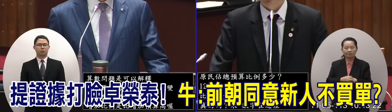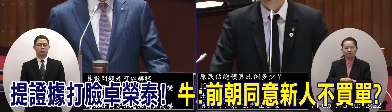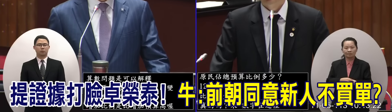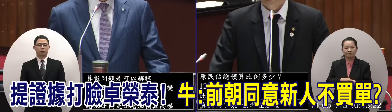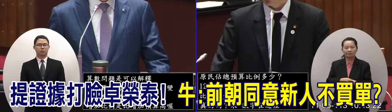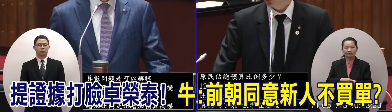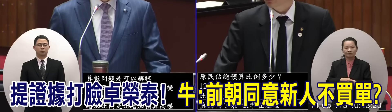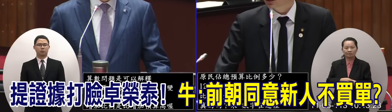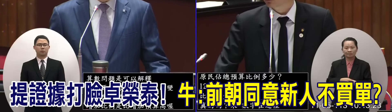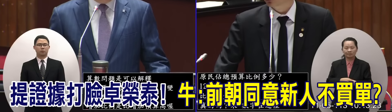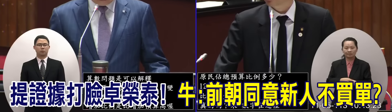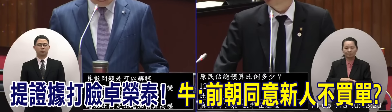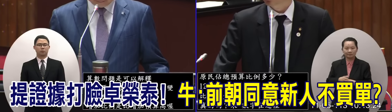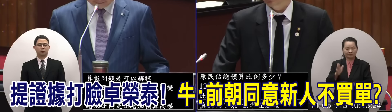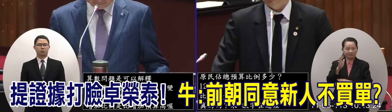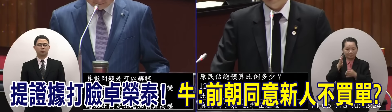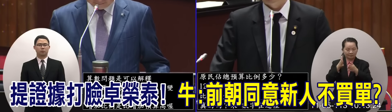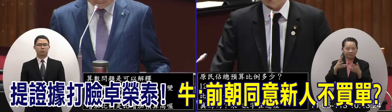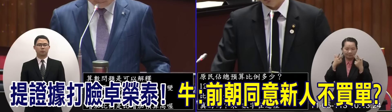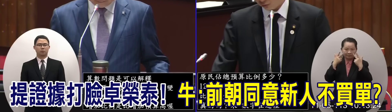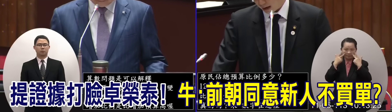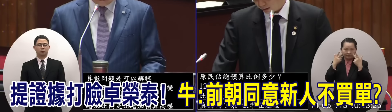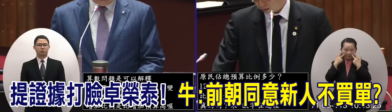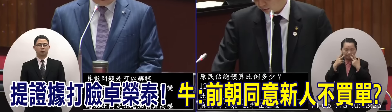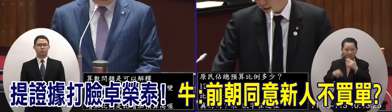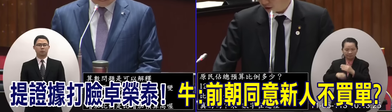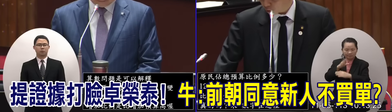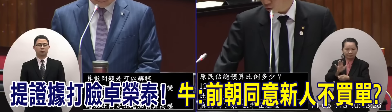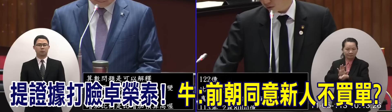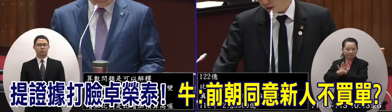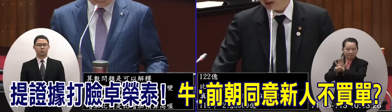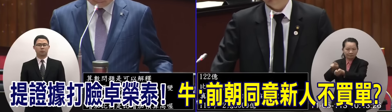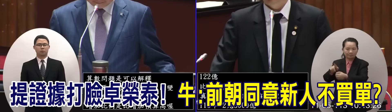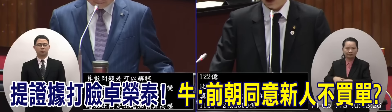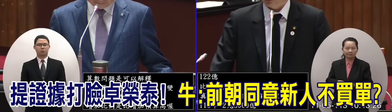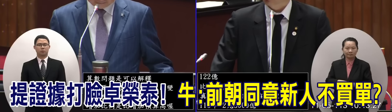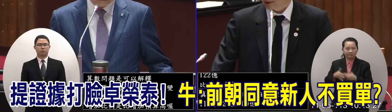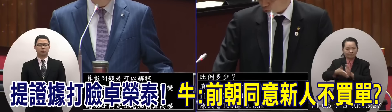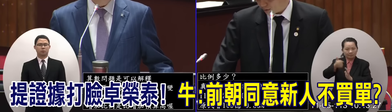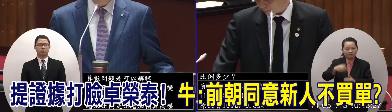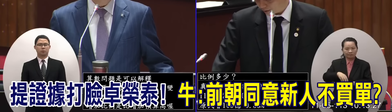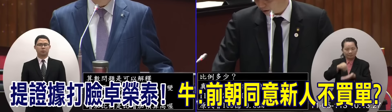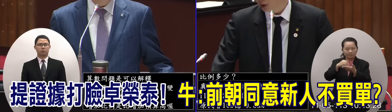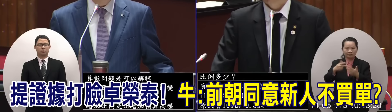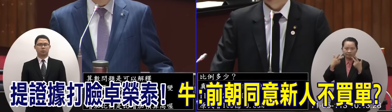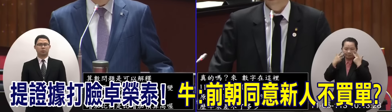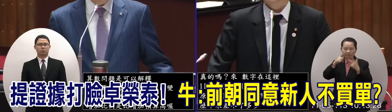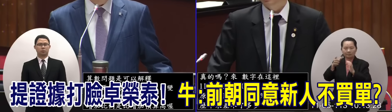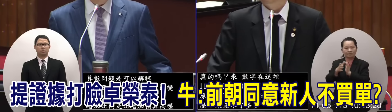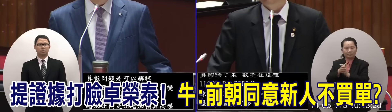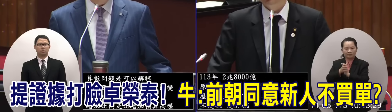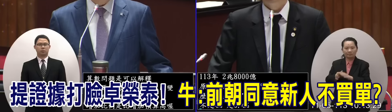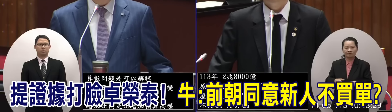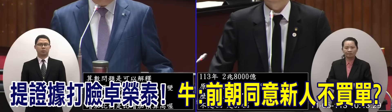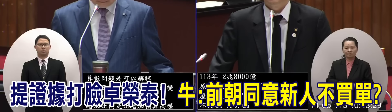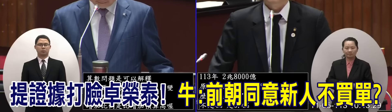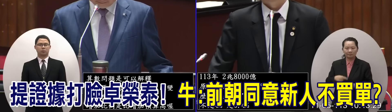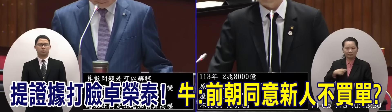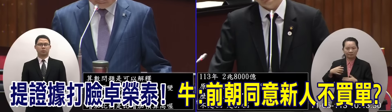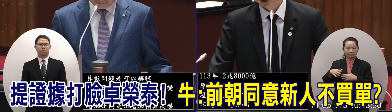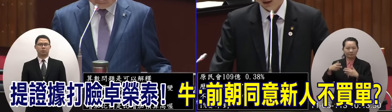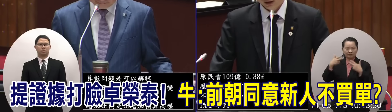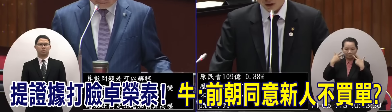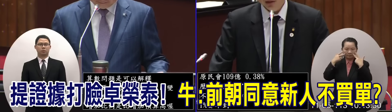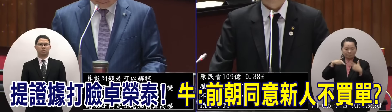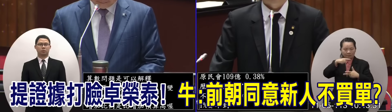到。这就是我们政府对于原住民的资源投入啊。所以我们赖清德总统曾经讲，我要当原住民的朋友，我一直和原住民站在一